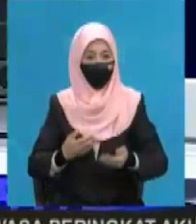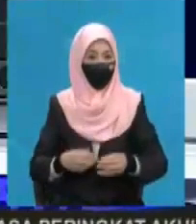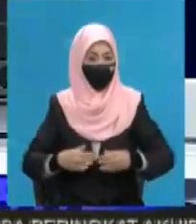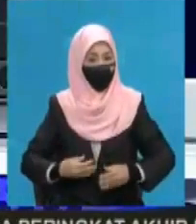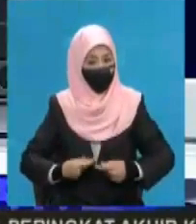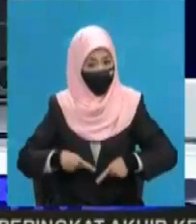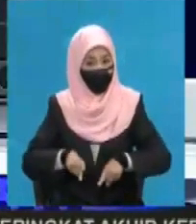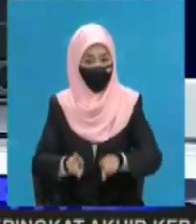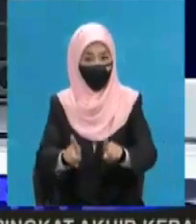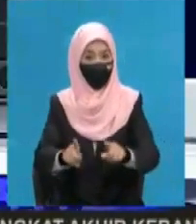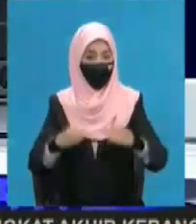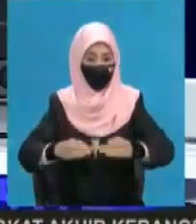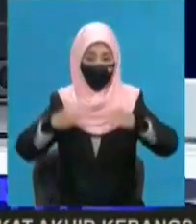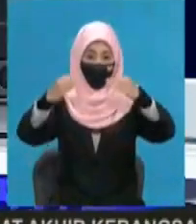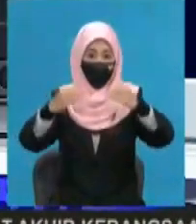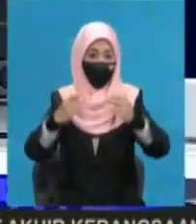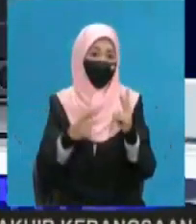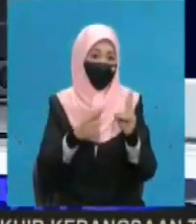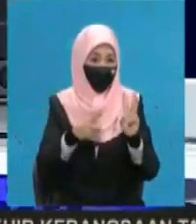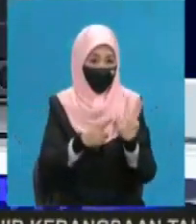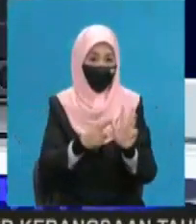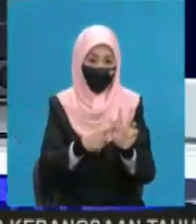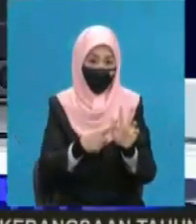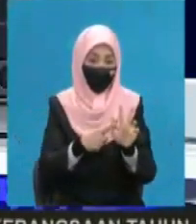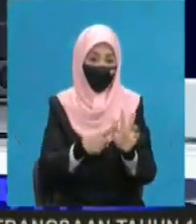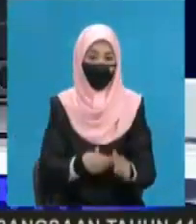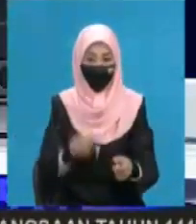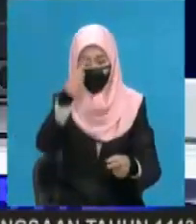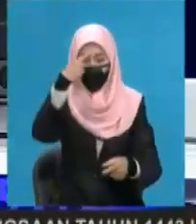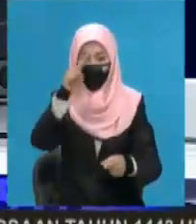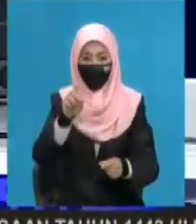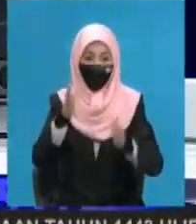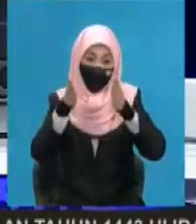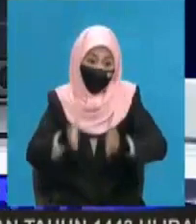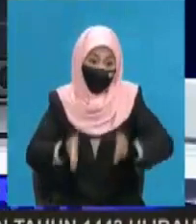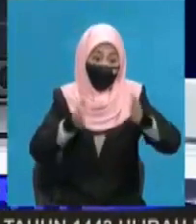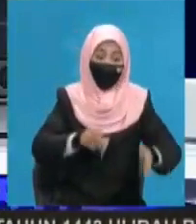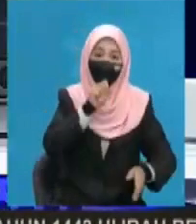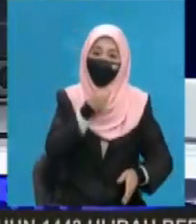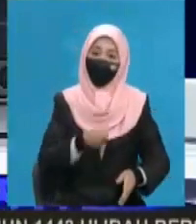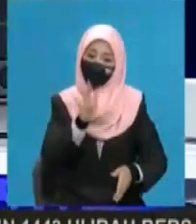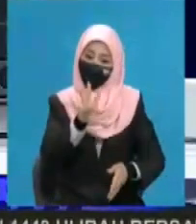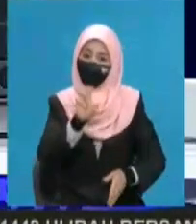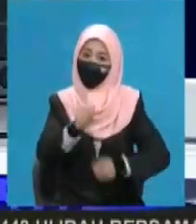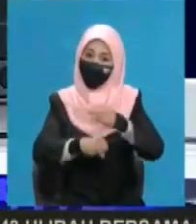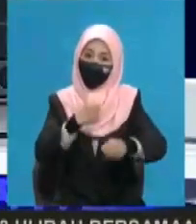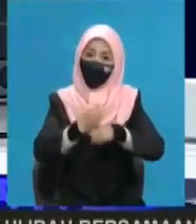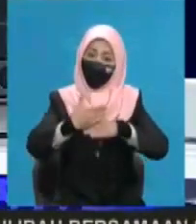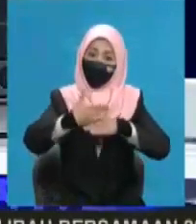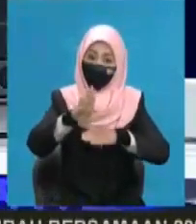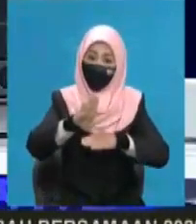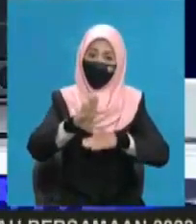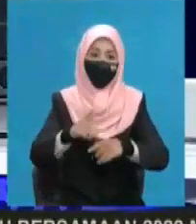fase seterusnya bagi pemberian vaksin Doors ketiga yaitu untuk orang-orang yang berumur 50 tahun keatas